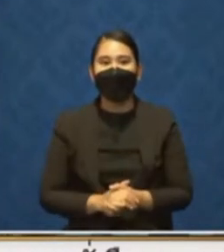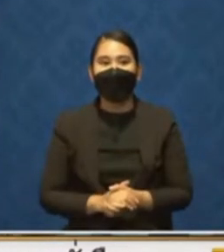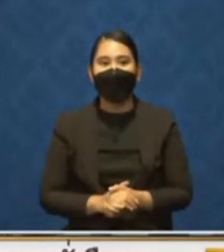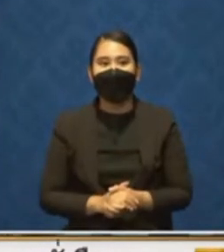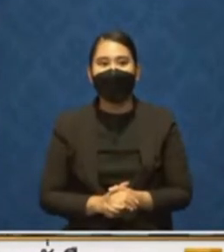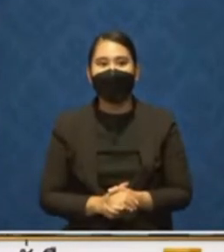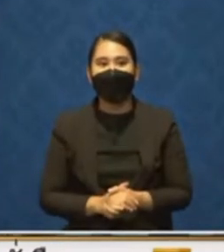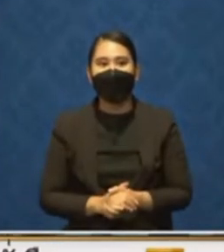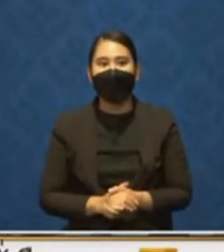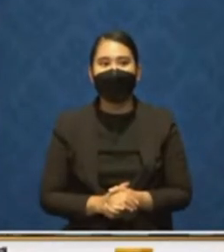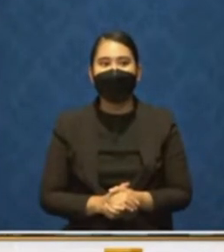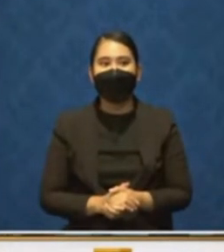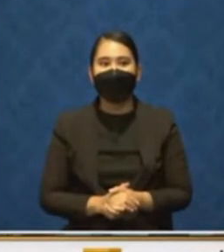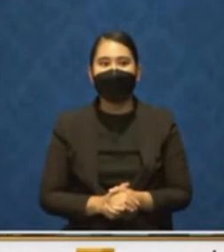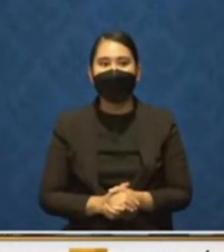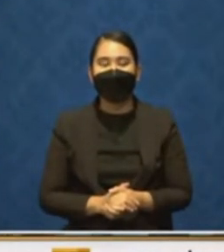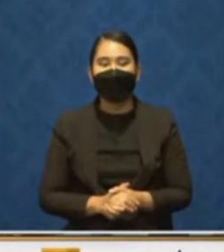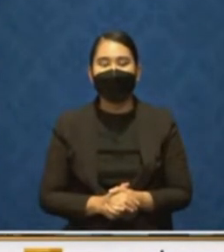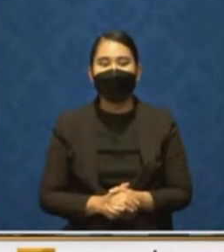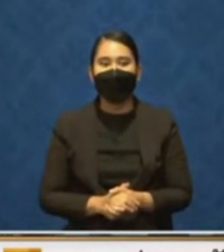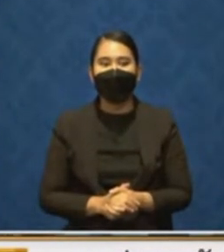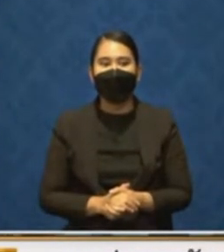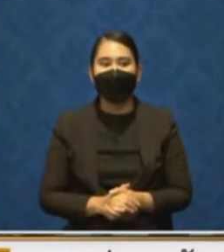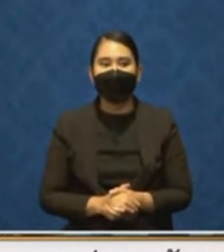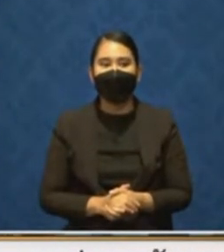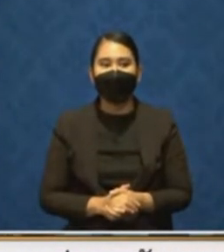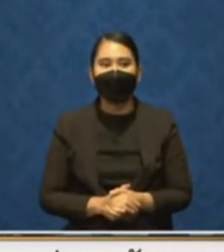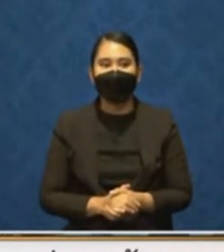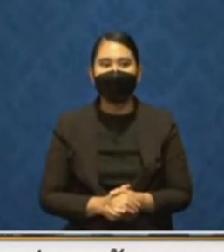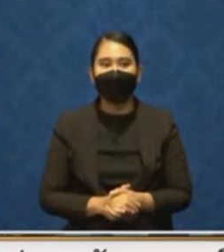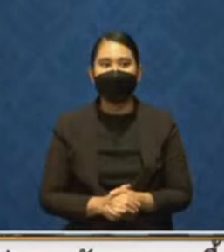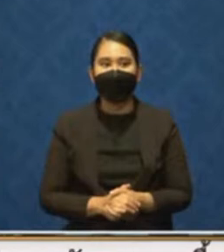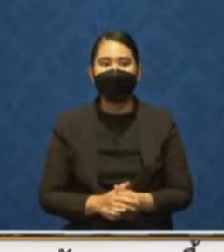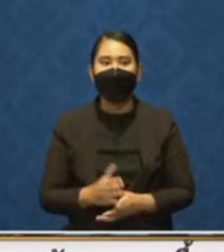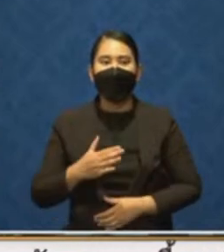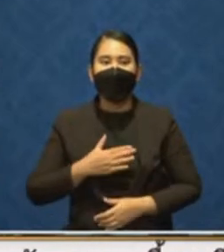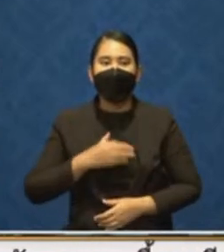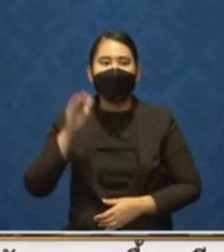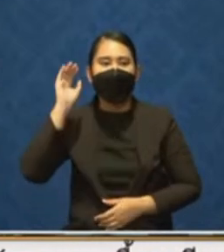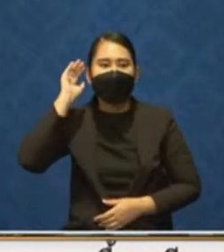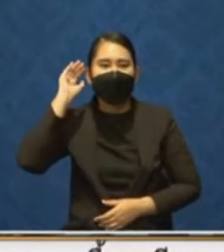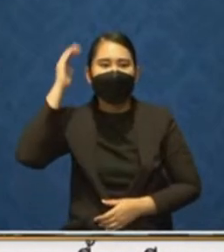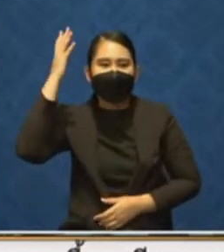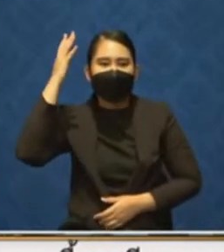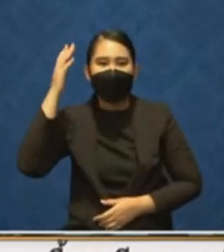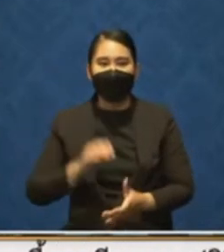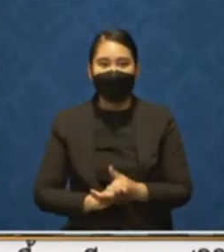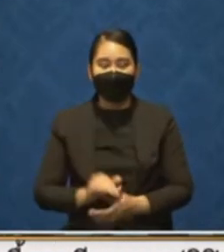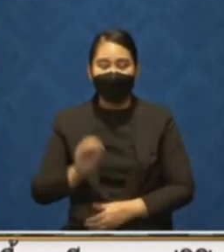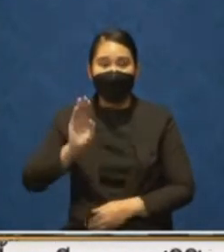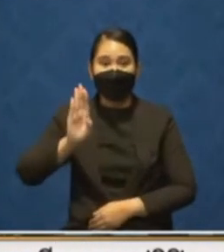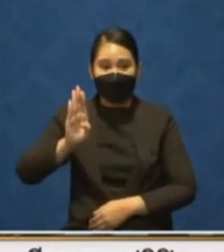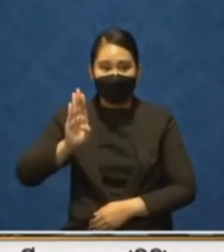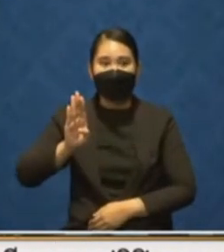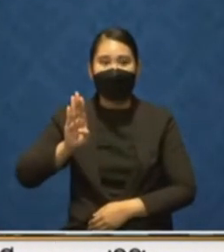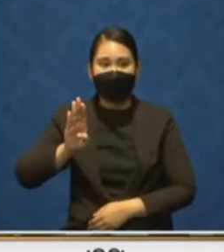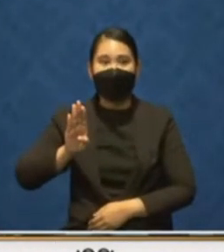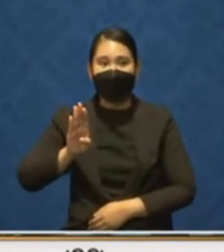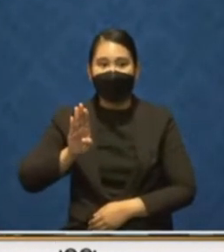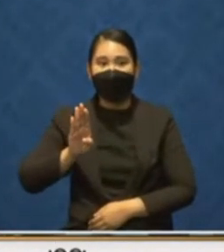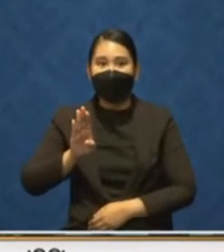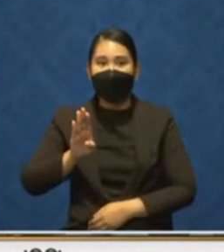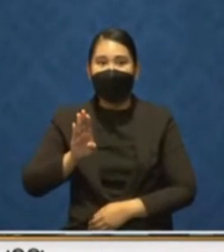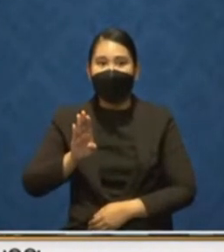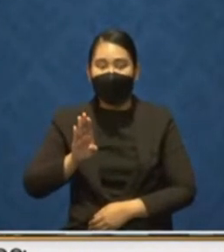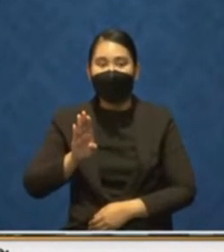มีเรื่องพลังงานสำคัญดิไม่เชื่อนะครับกลุ่มดาวกล่าวนี้จะมารับงานกับกรมทรัพยากรไหม